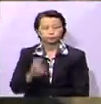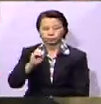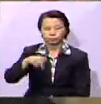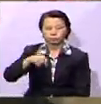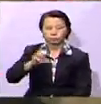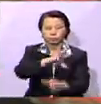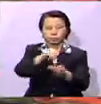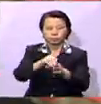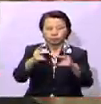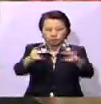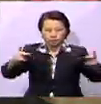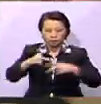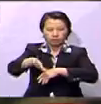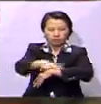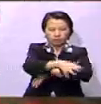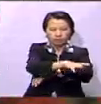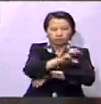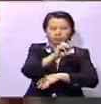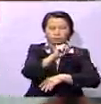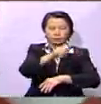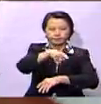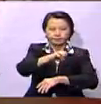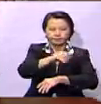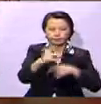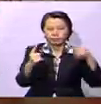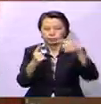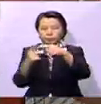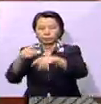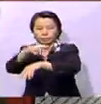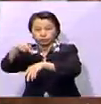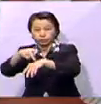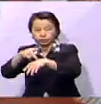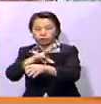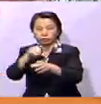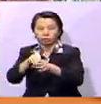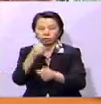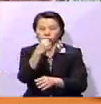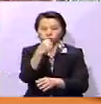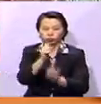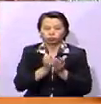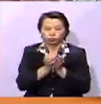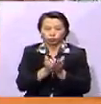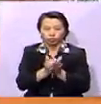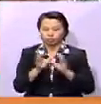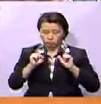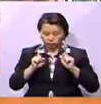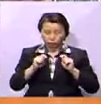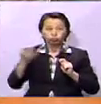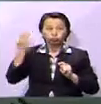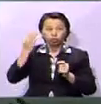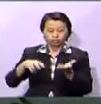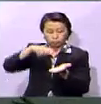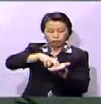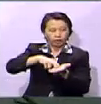Operasi meliputi kawasan Pantai Sempadi sehingga Pulau Satang Besar melibatkan 10 buah bot. Sabtu lepas, bot yang dinaiki